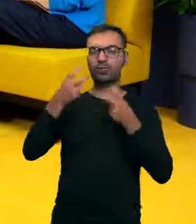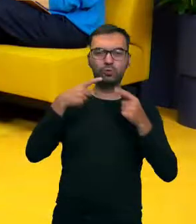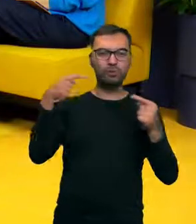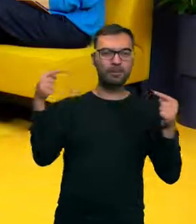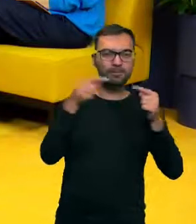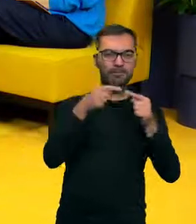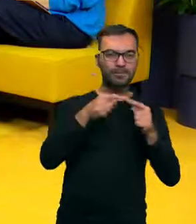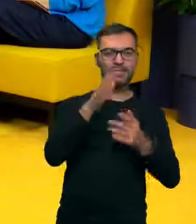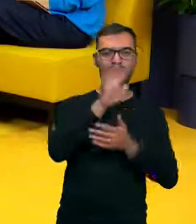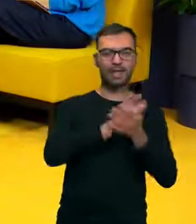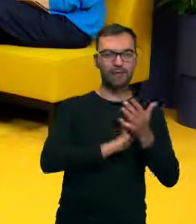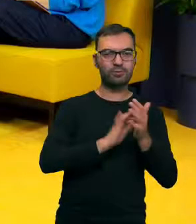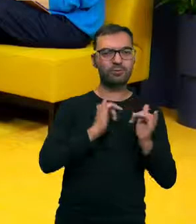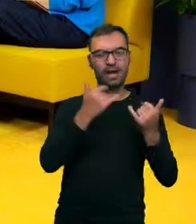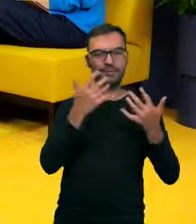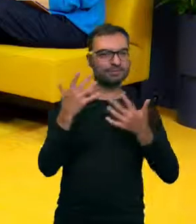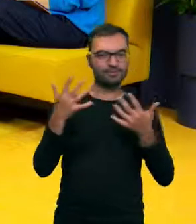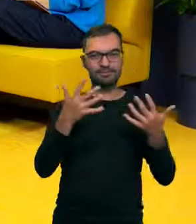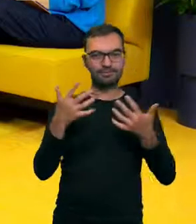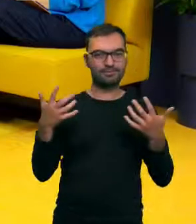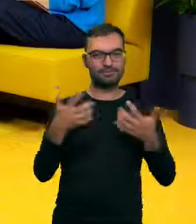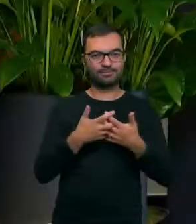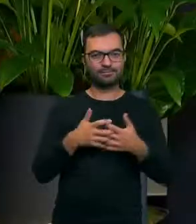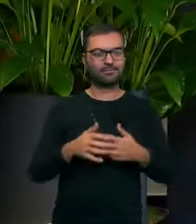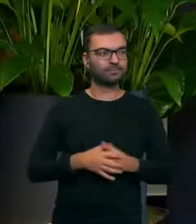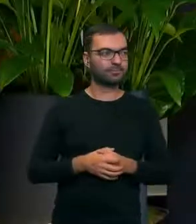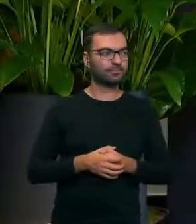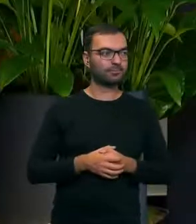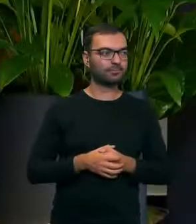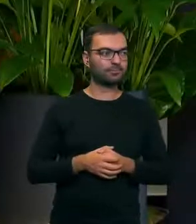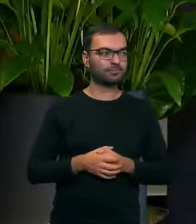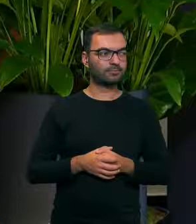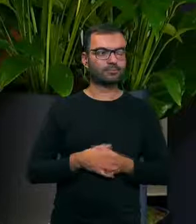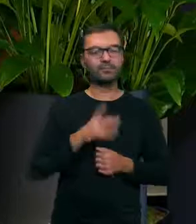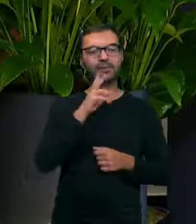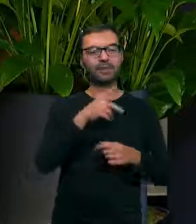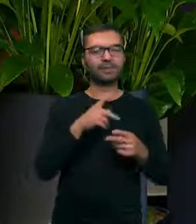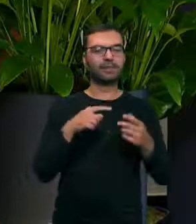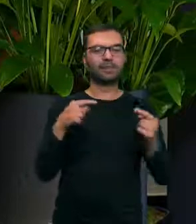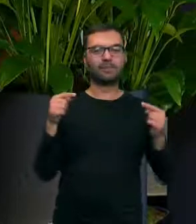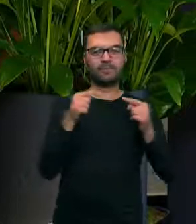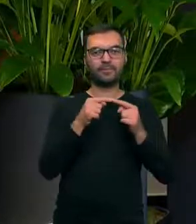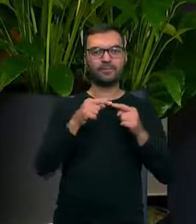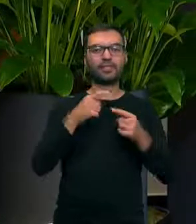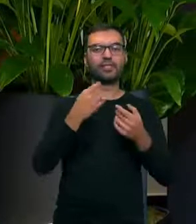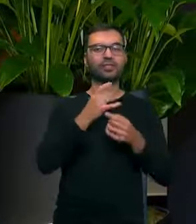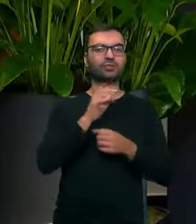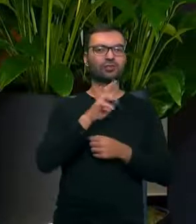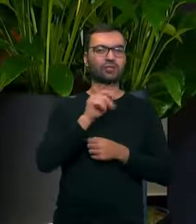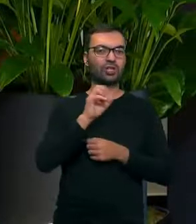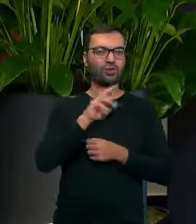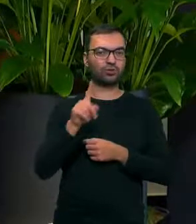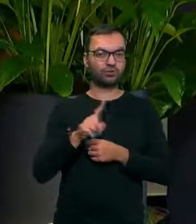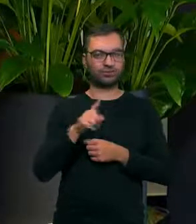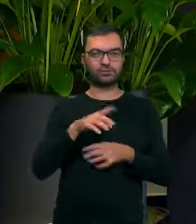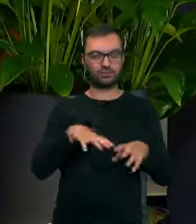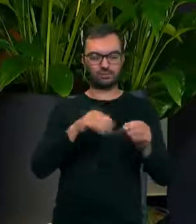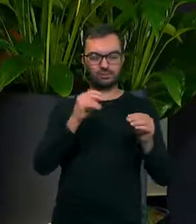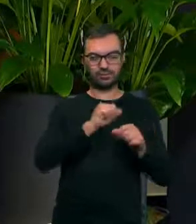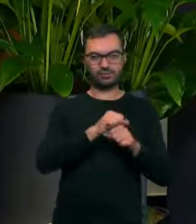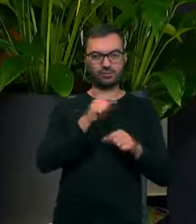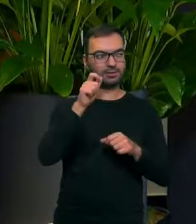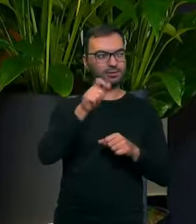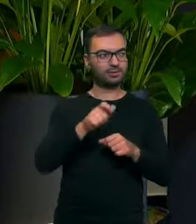Janek wspomniałeś, że to faktycznie ten rym pomiędzy postacią Grzegorza, który jest od samego